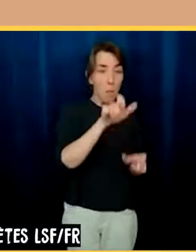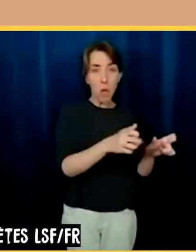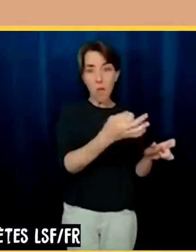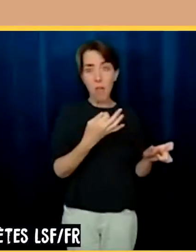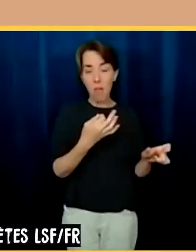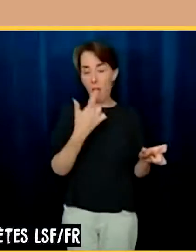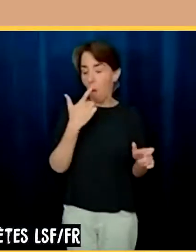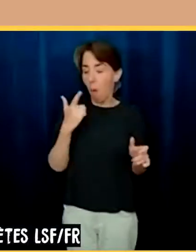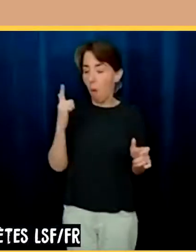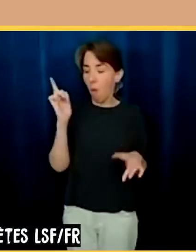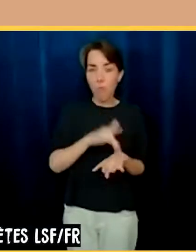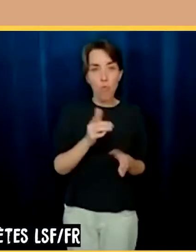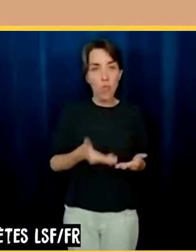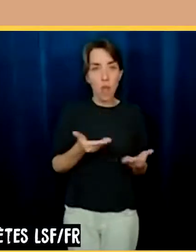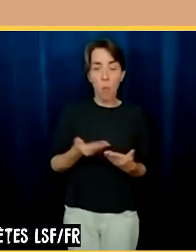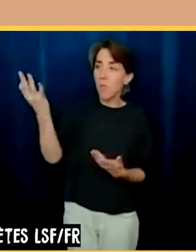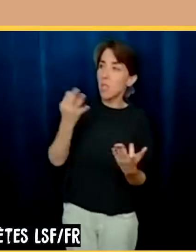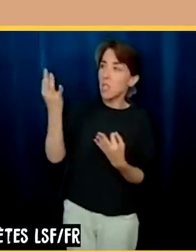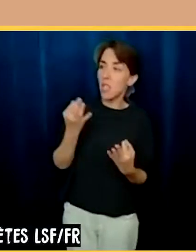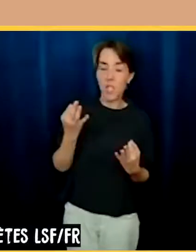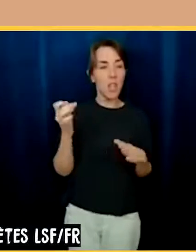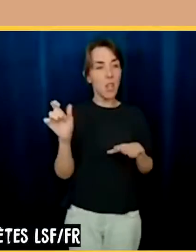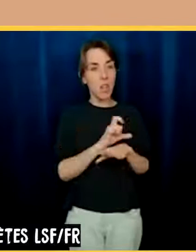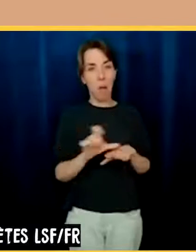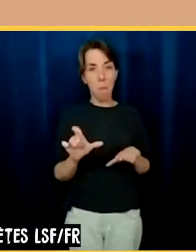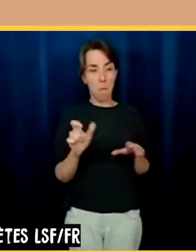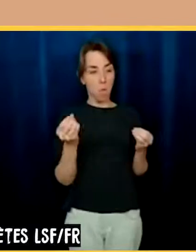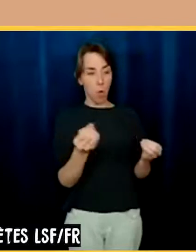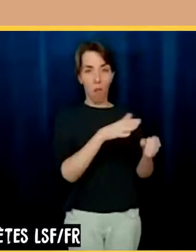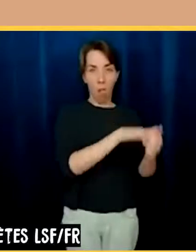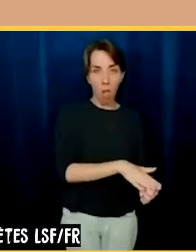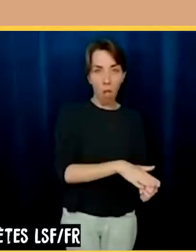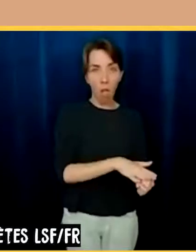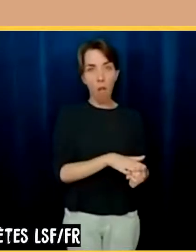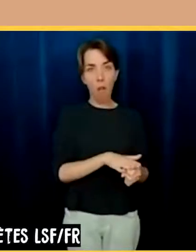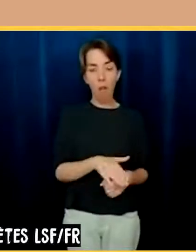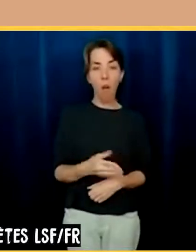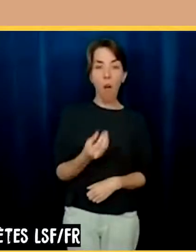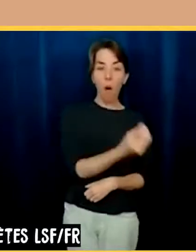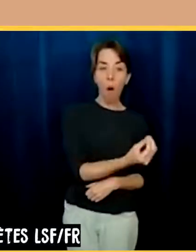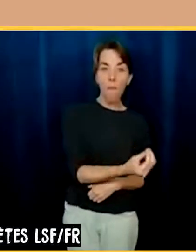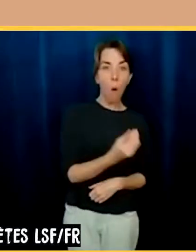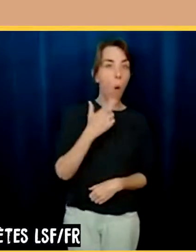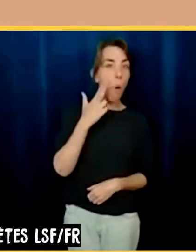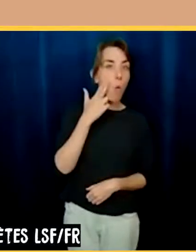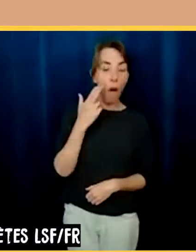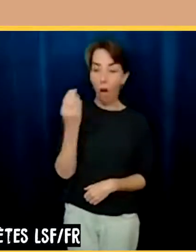en question notre islamité, de différences de traitement que l'on pouvait observer entre les enfants noirs et les enfants qui n'étaient pas noirs,